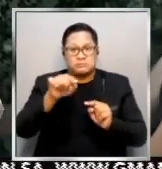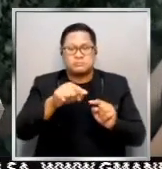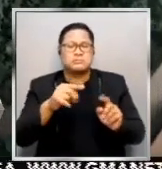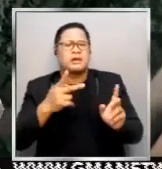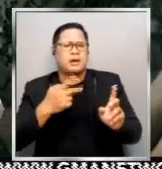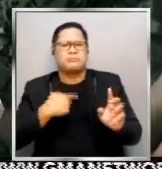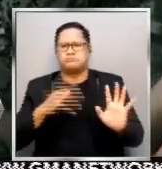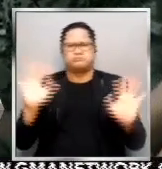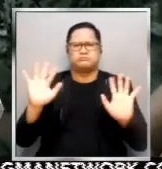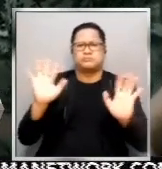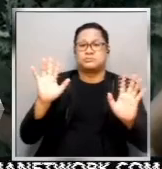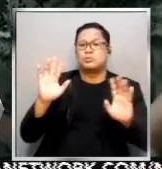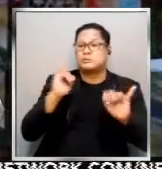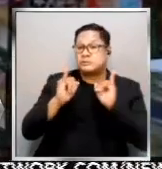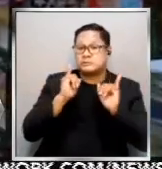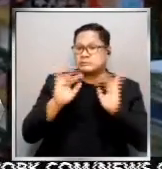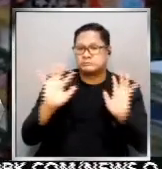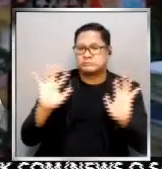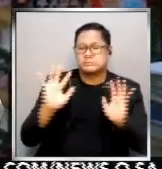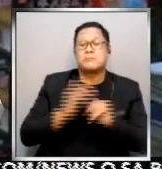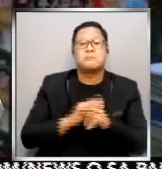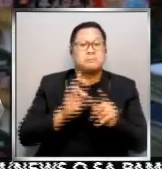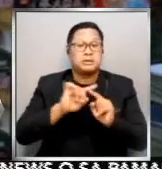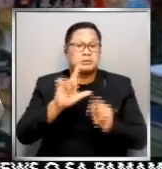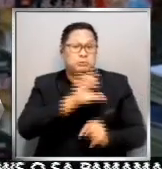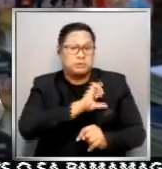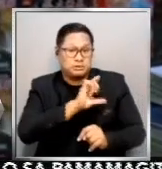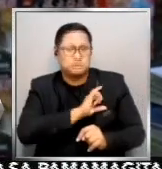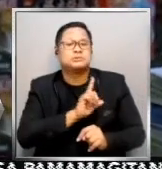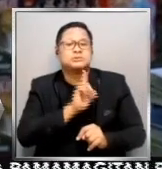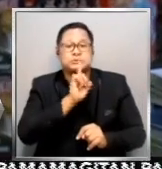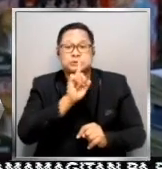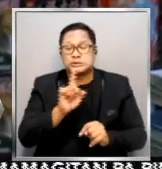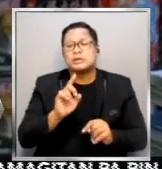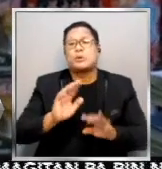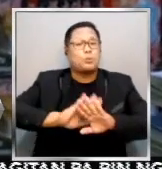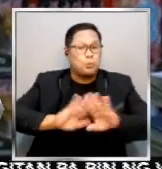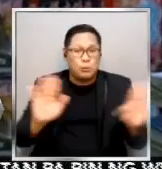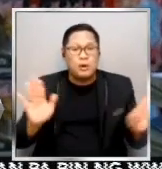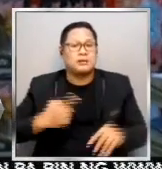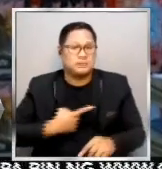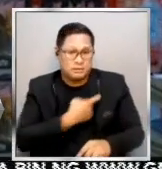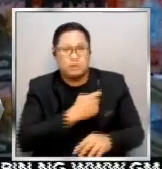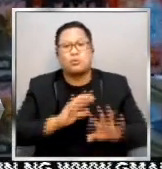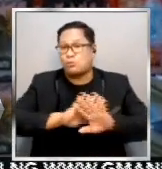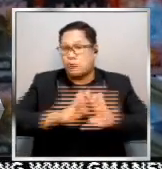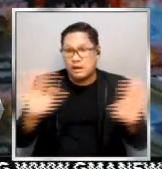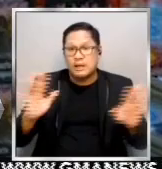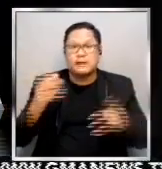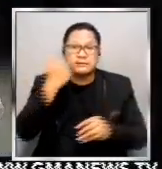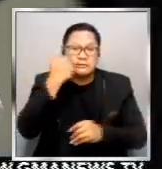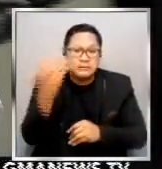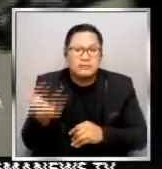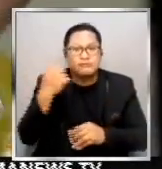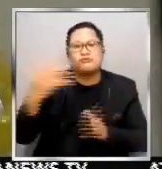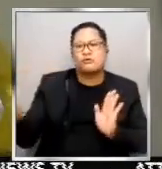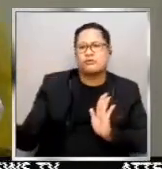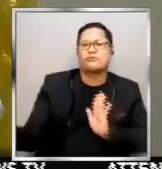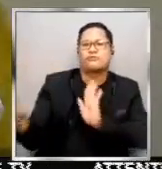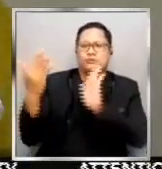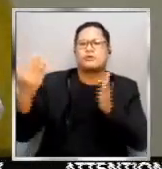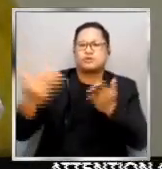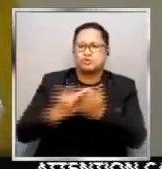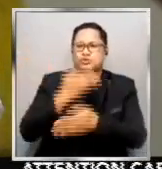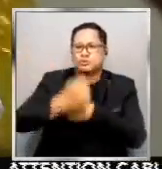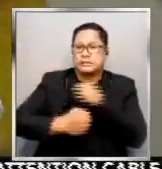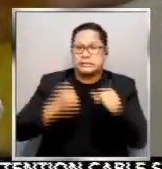Ang hakbang na ito, ayon sa pulisya, bahagi ng zero injury at zero death target sa pagsalubong ng bagong taon. Pakiusap nila